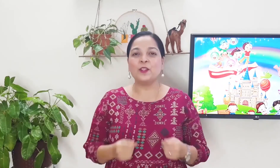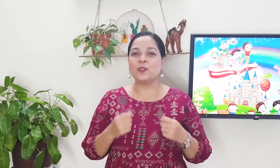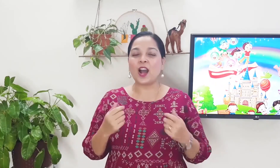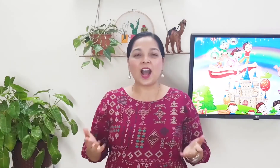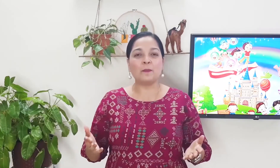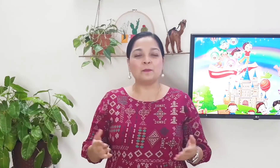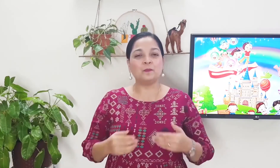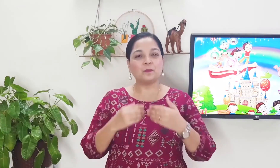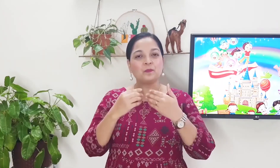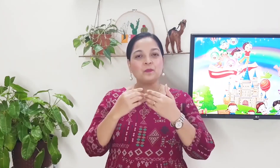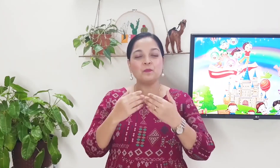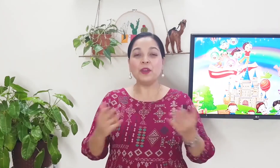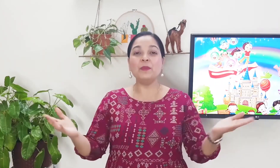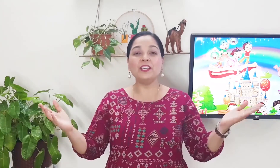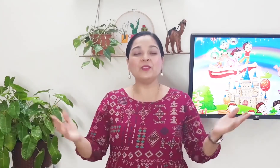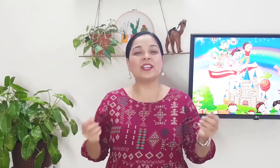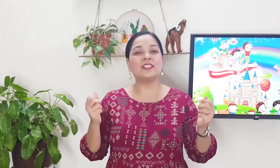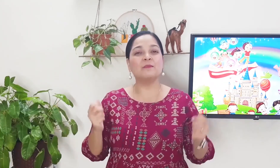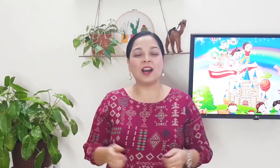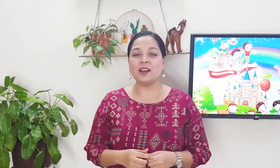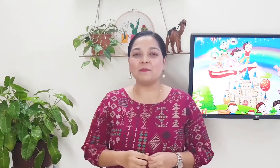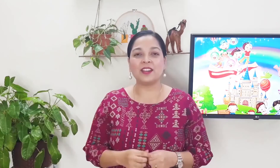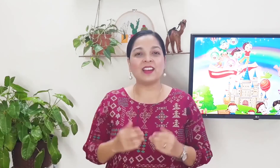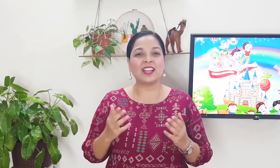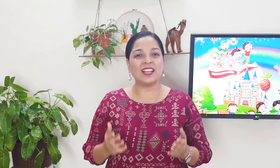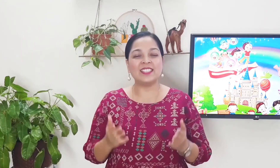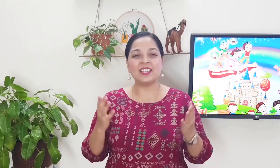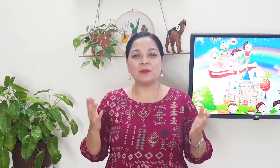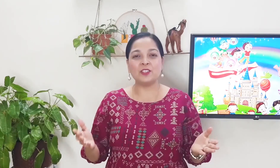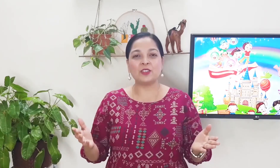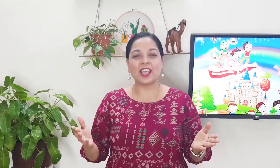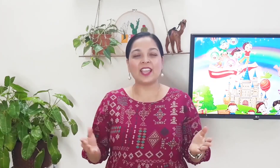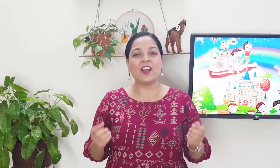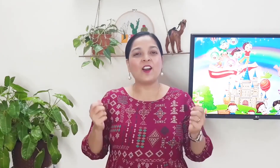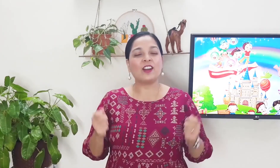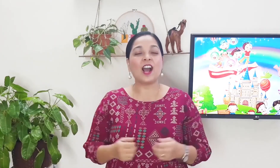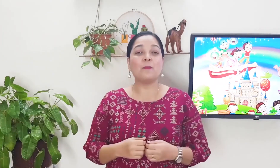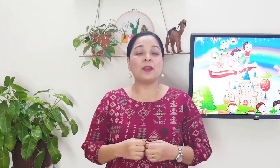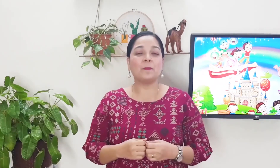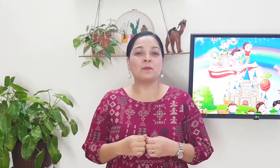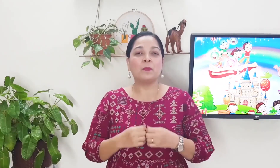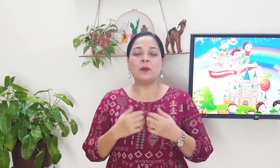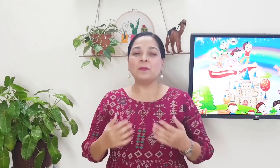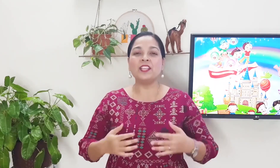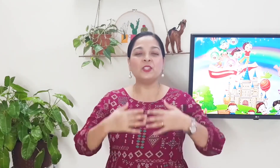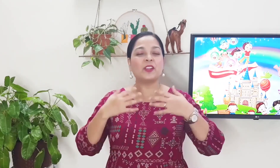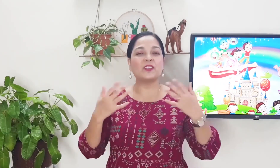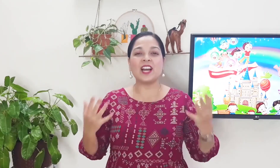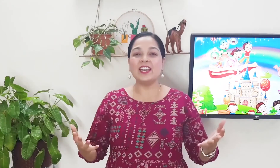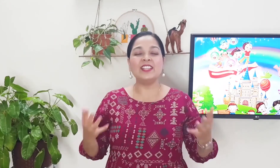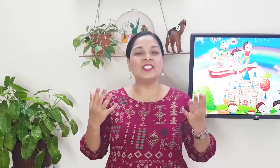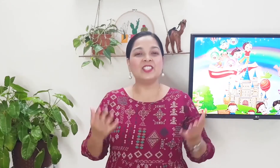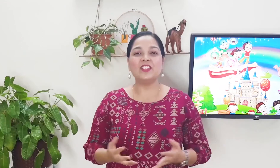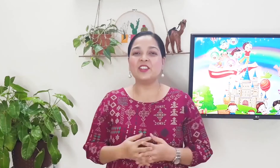है तो आप परमेश्वर के इस महान परिवार का हिस्सा बन चुके हैं और आपने परमेश्वर